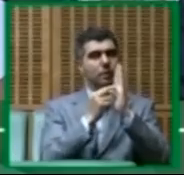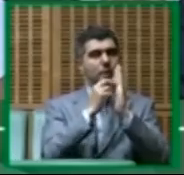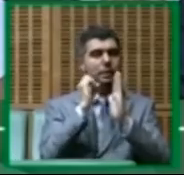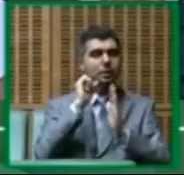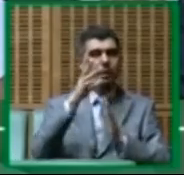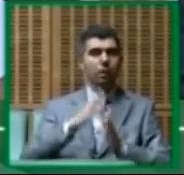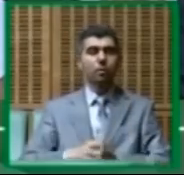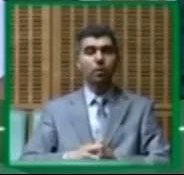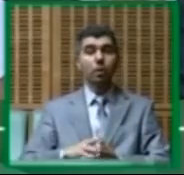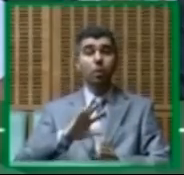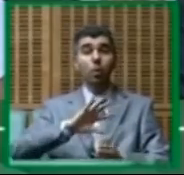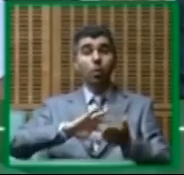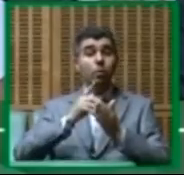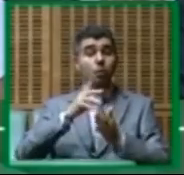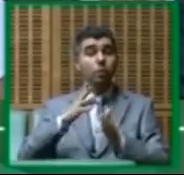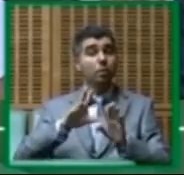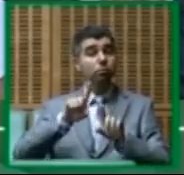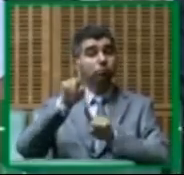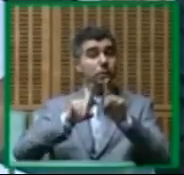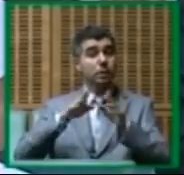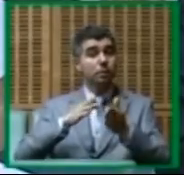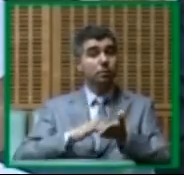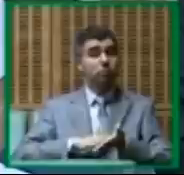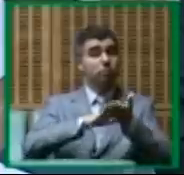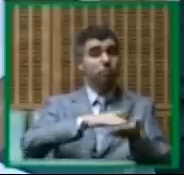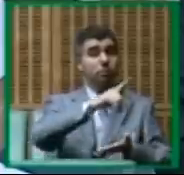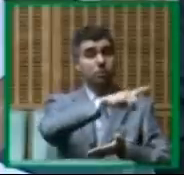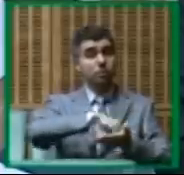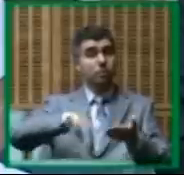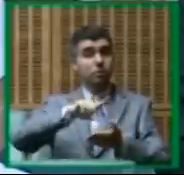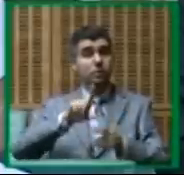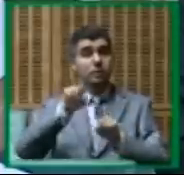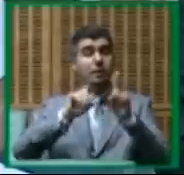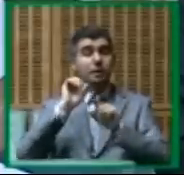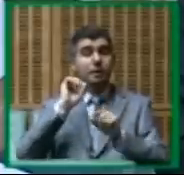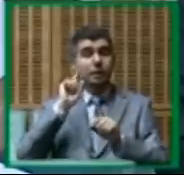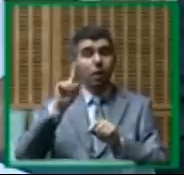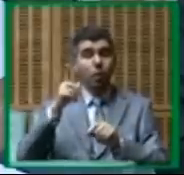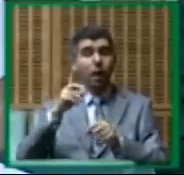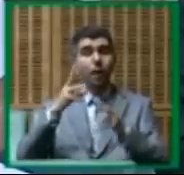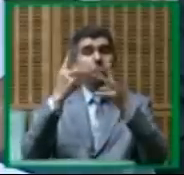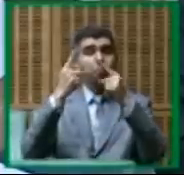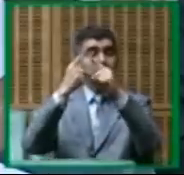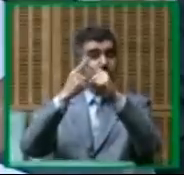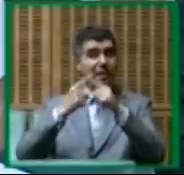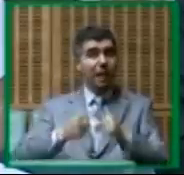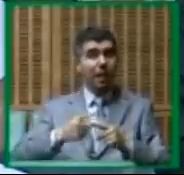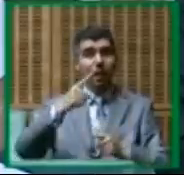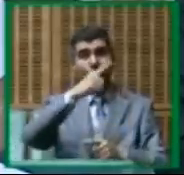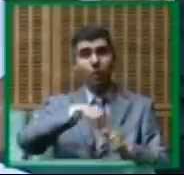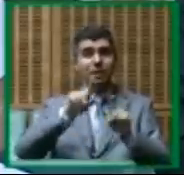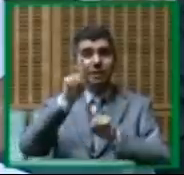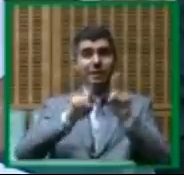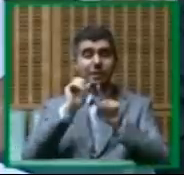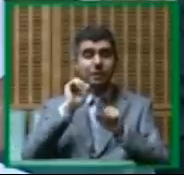من الحفاظ على إطار ماكرو اقتصادي سليم، تحكم في عجز الميزانية، وبالتالي الحفاظ على التنقيط ديال بلادنا، التنقيط